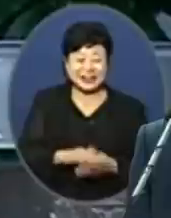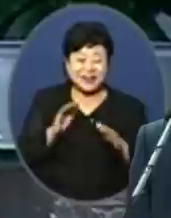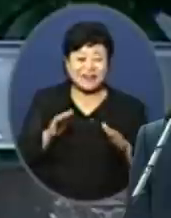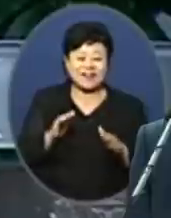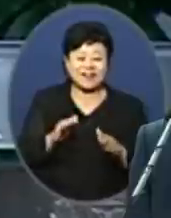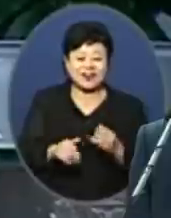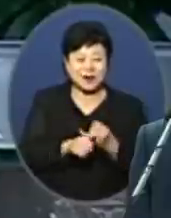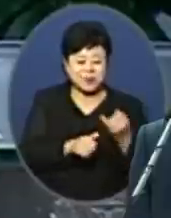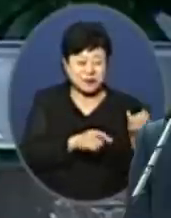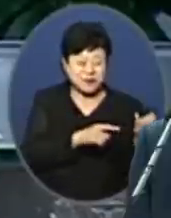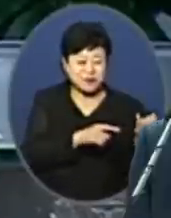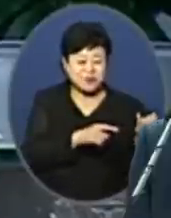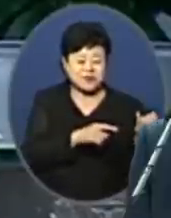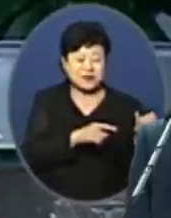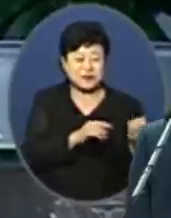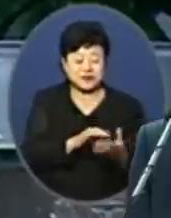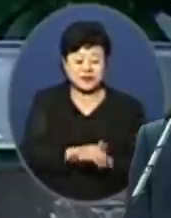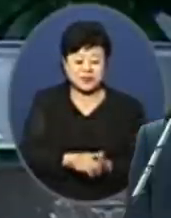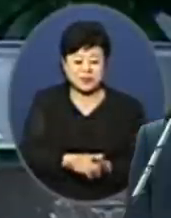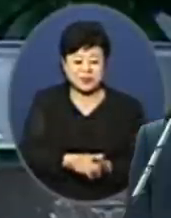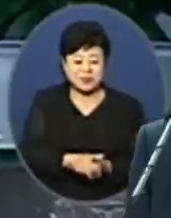오늘 우리 마누라가 미국 놈하고 잤어